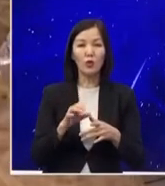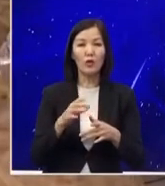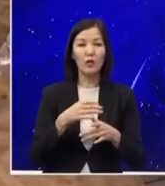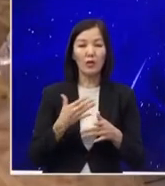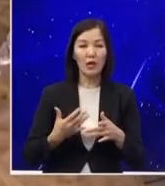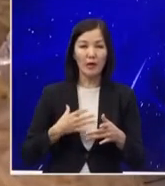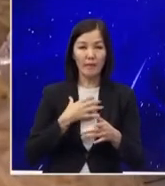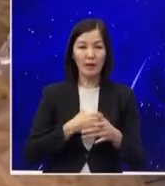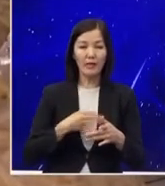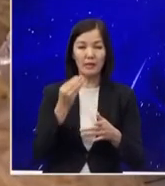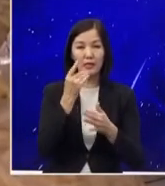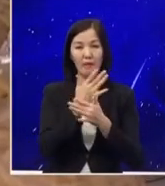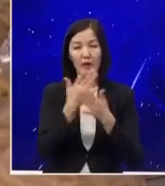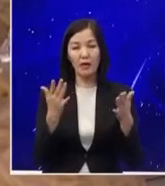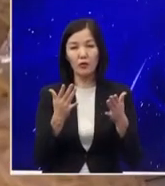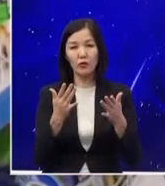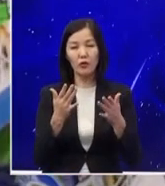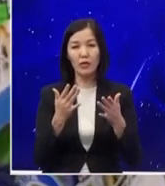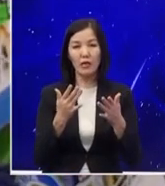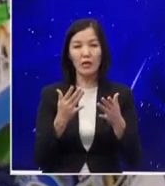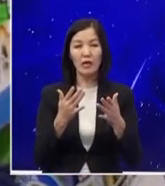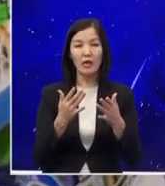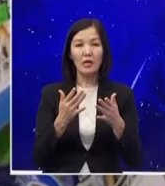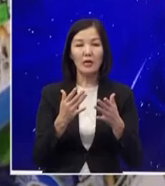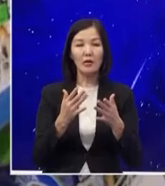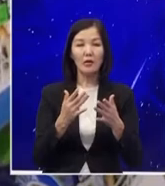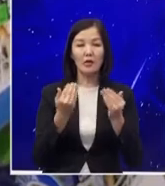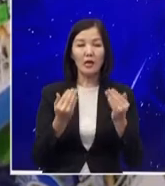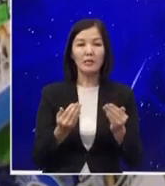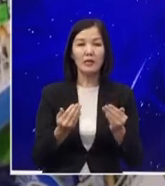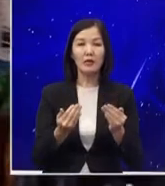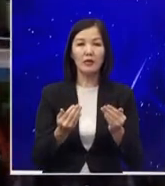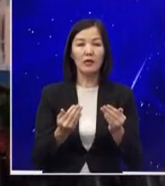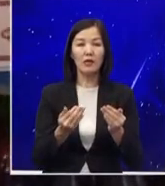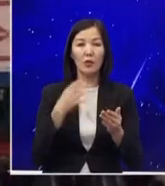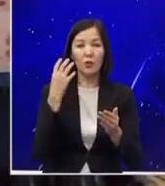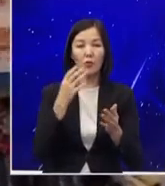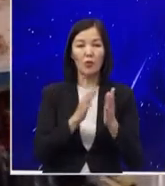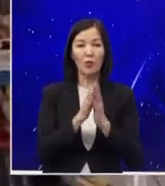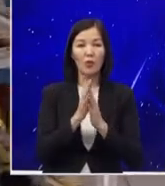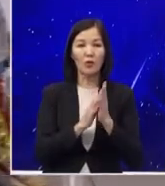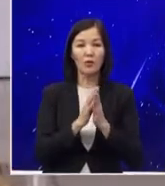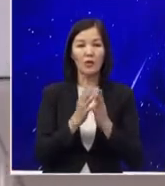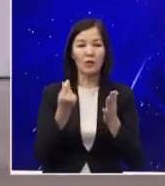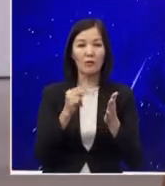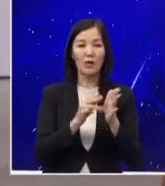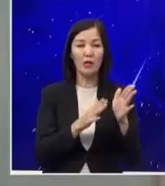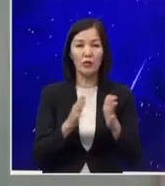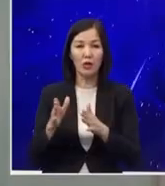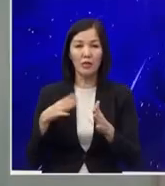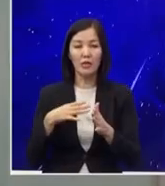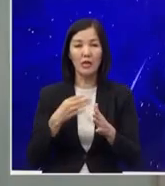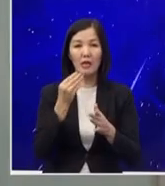өнімдері, күріш, тауық еті, сүт өнімдері, жұмыртқа, қант, тұз және бірқатар көкөніс бағалары тұрақты сақталып тұр.